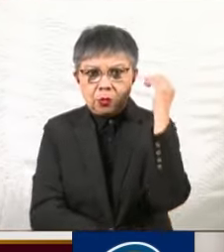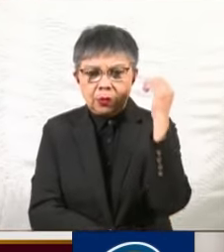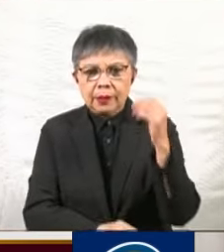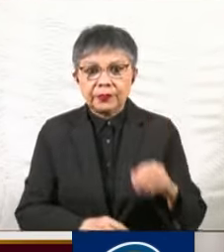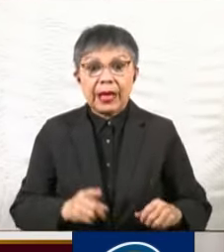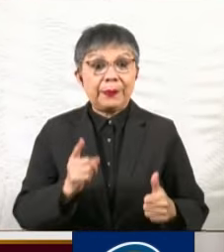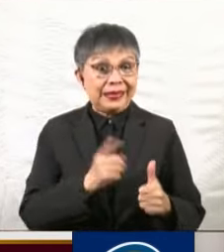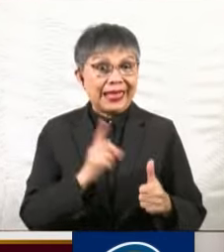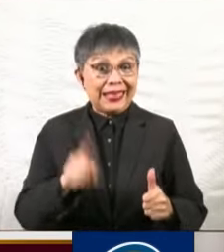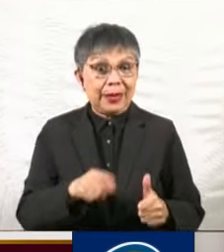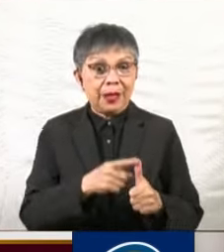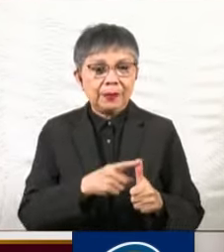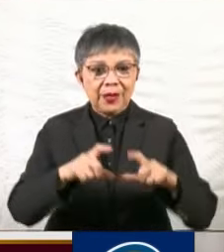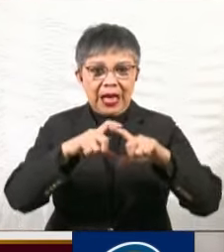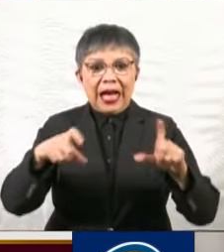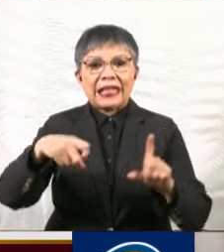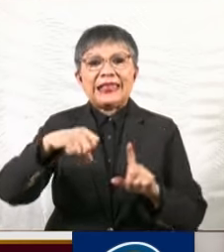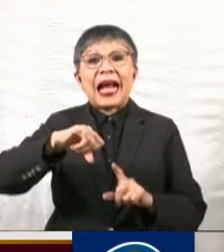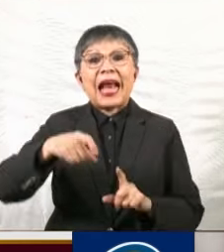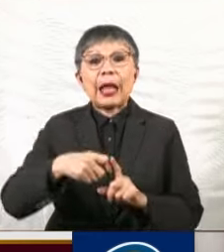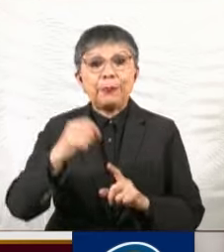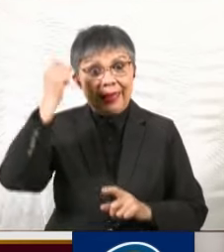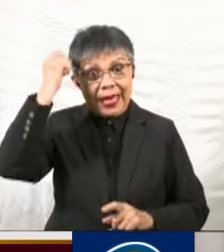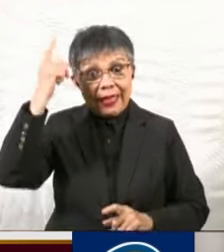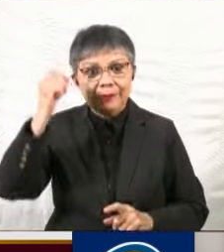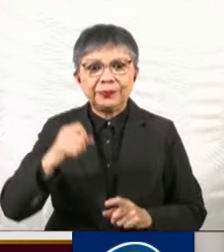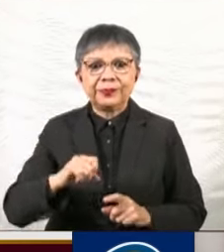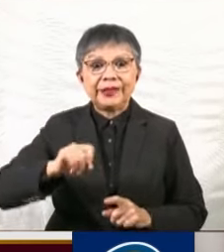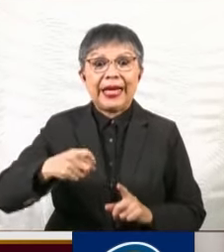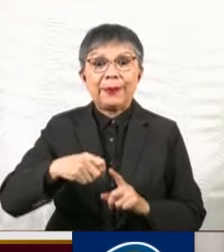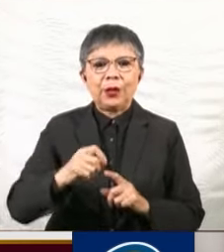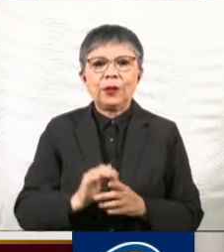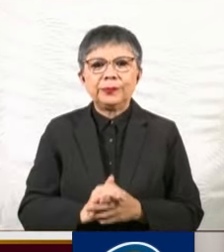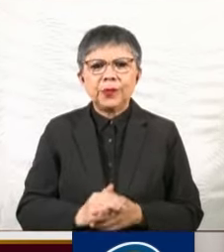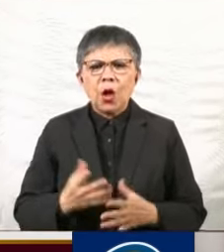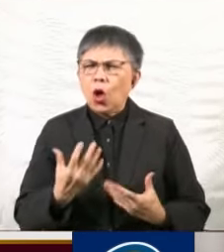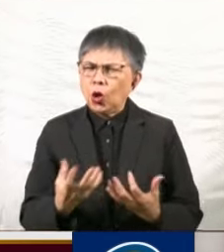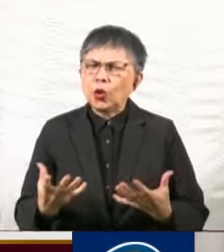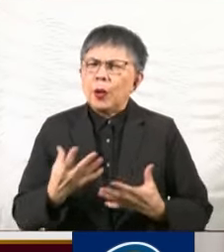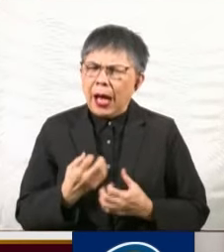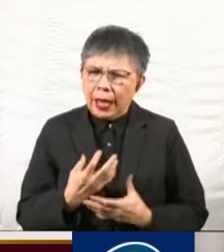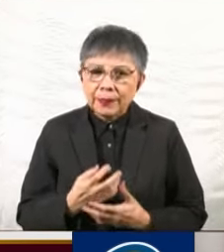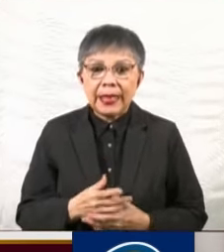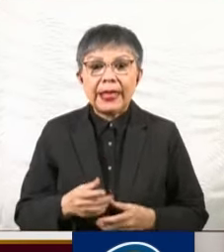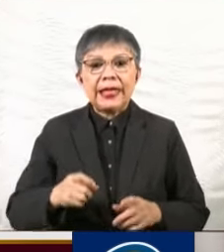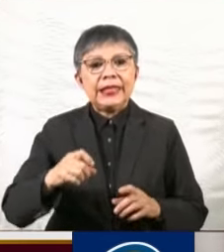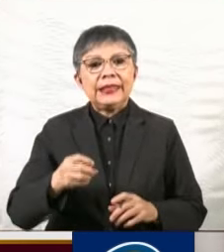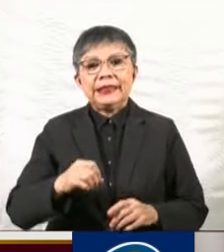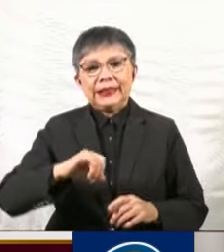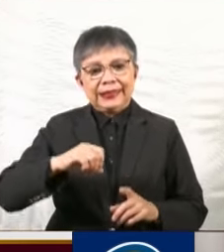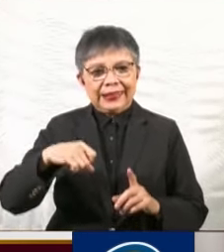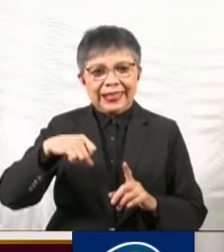itu yang pertama Kartu Jakarta Pintar sangat diharapkan oleh warga Jakarta untuk itu KJP tidak